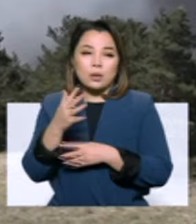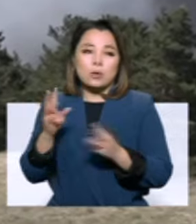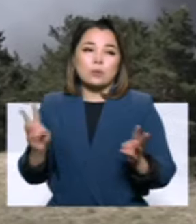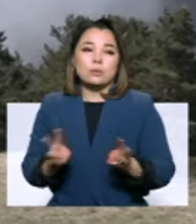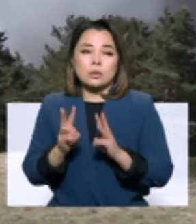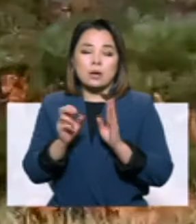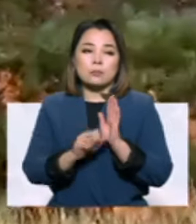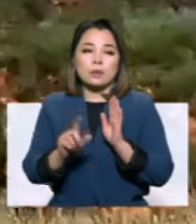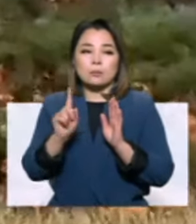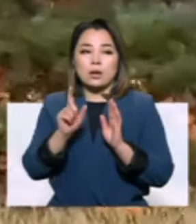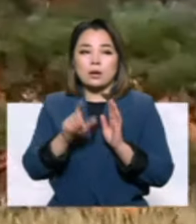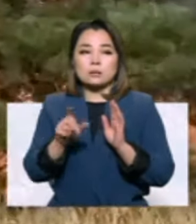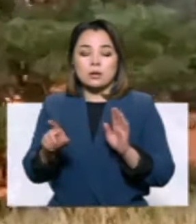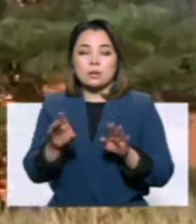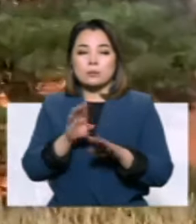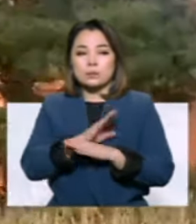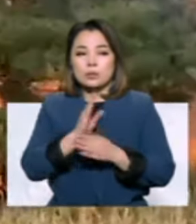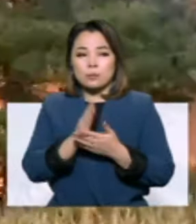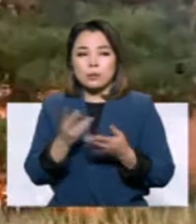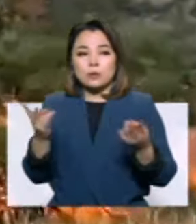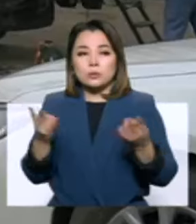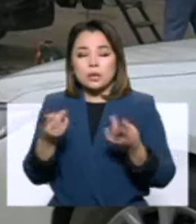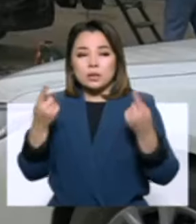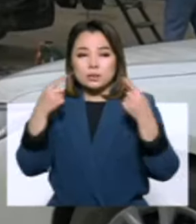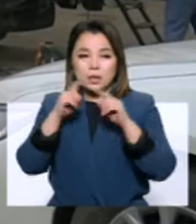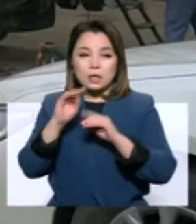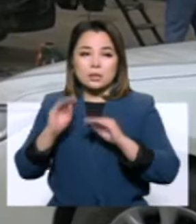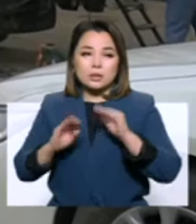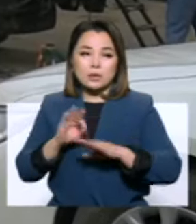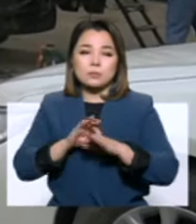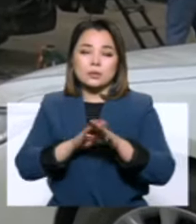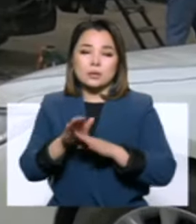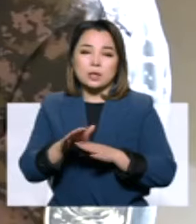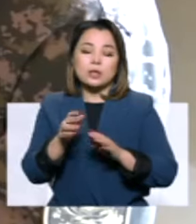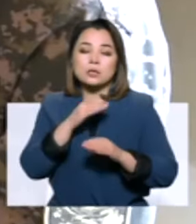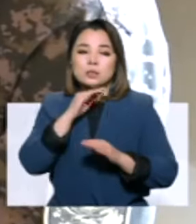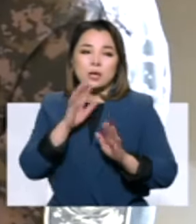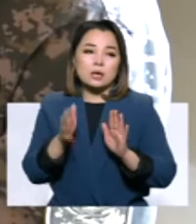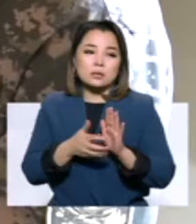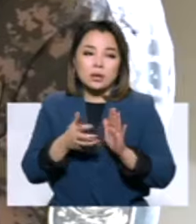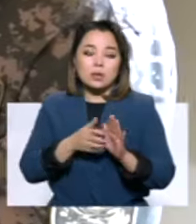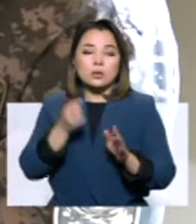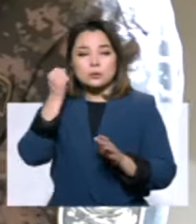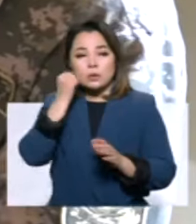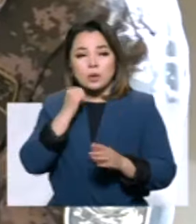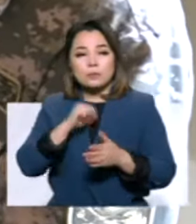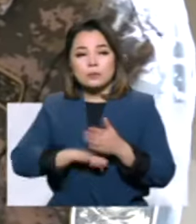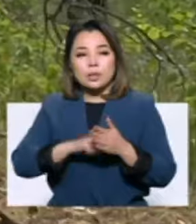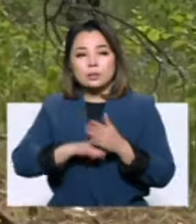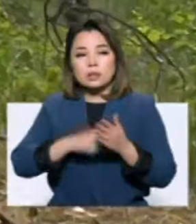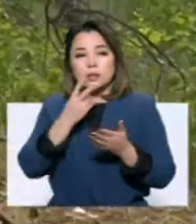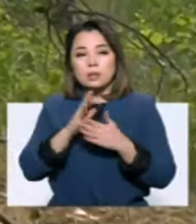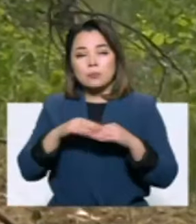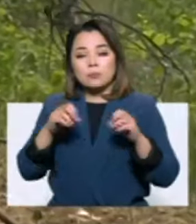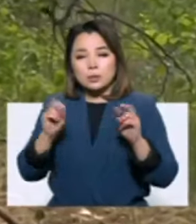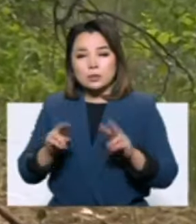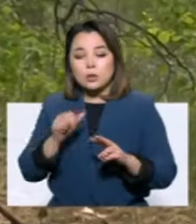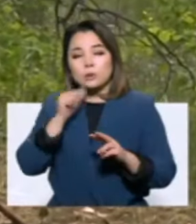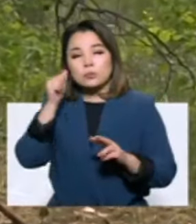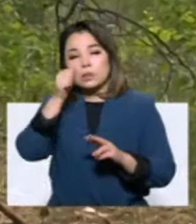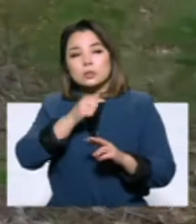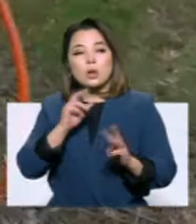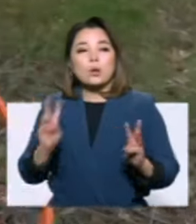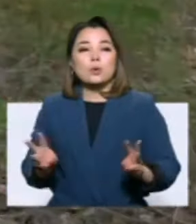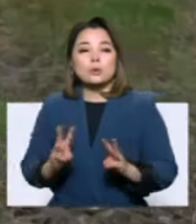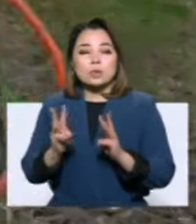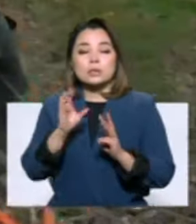адам көз жұмған. Қайғылы жағдайларға қажетті техникалық құрал-жабдықтардың жетіспеуі мен тозуы себеп дейді мамандар. Бұны өткен жылы өрт